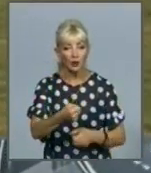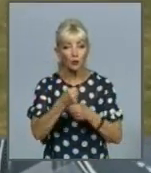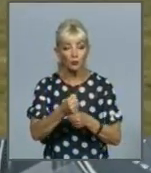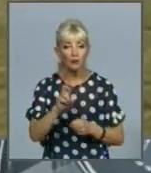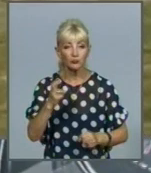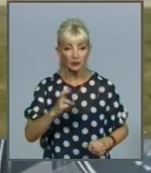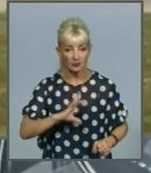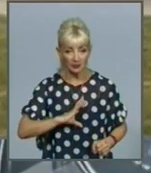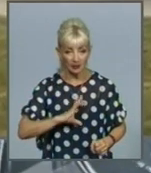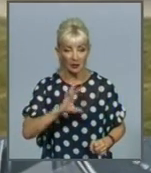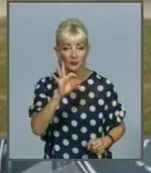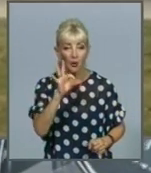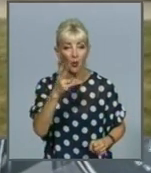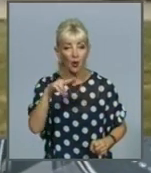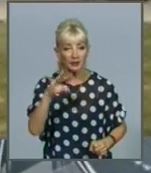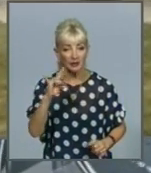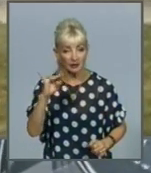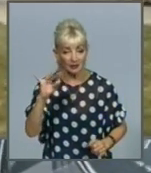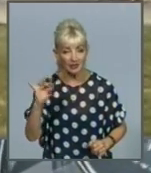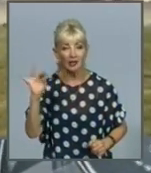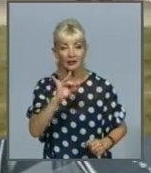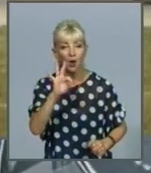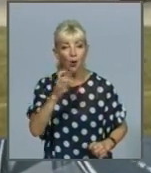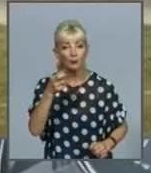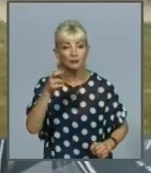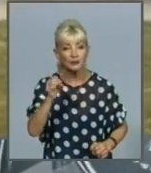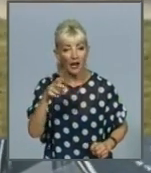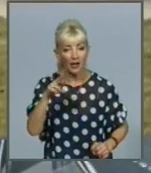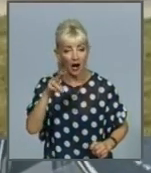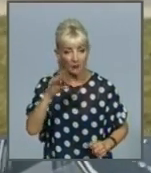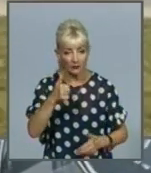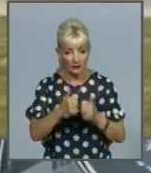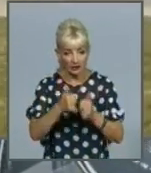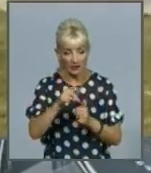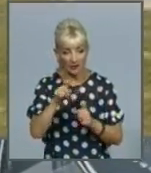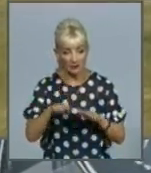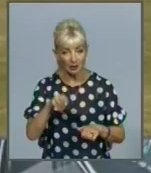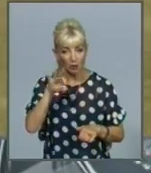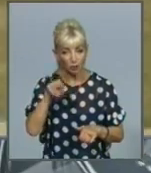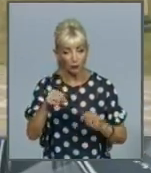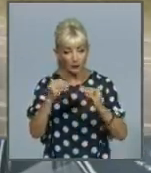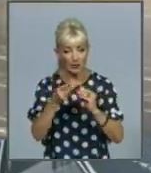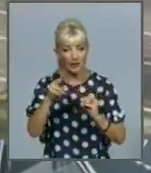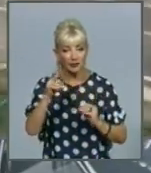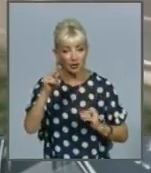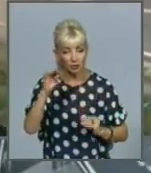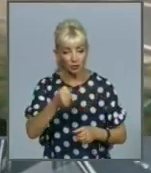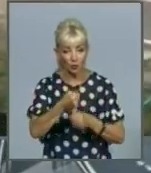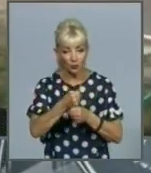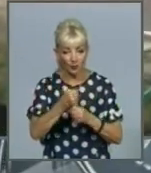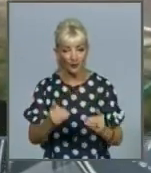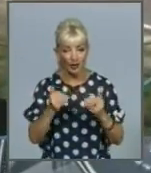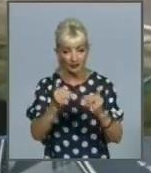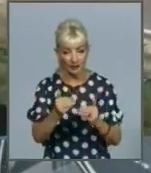бронзы. Андрей Одиница и дебютант Кирилл Абсолямов сражаются за места в топ-10. Станислав Дьячина выиграл кубковый этап в